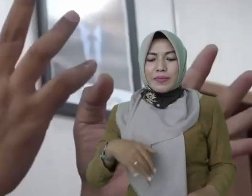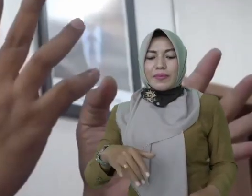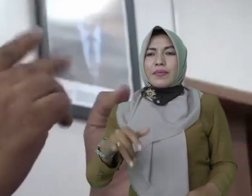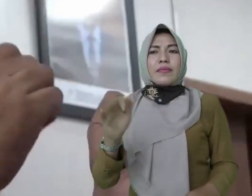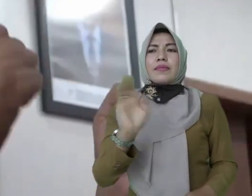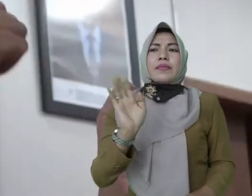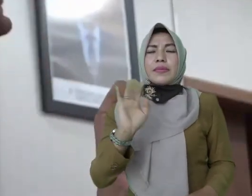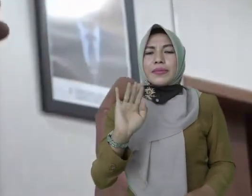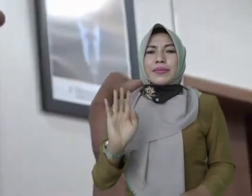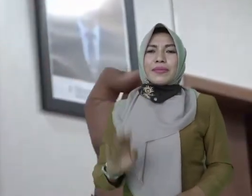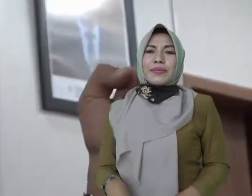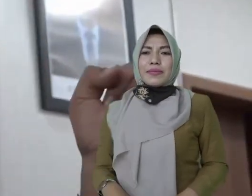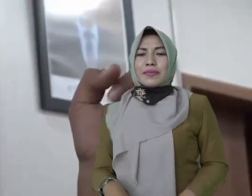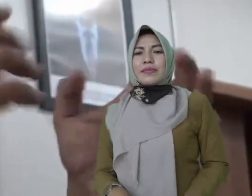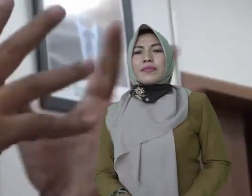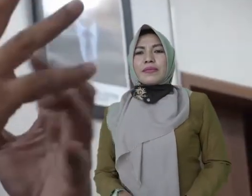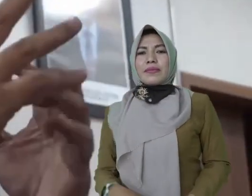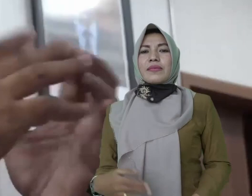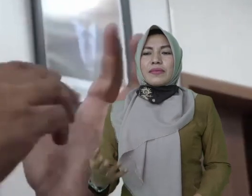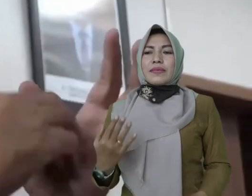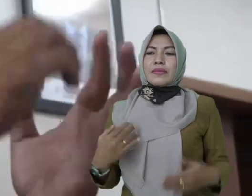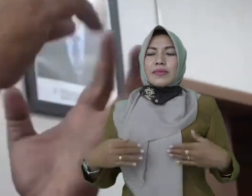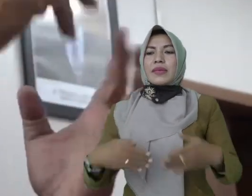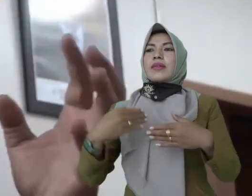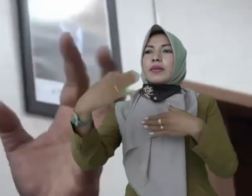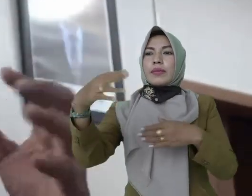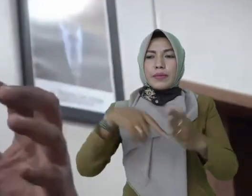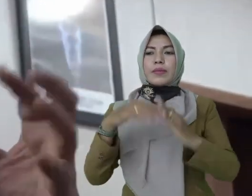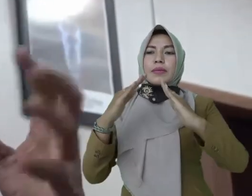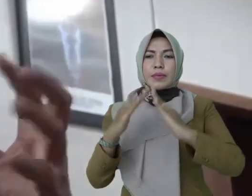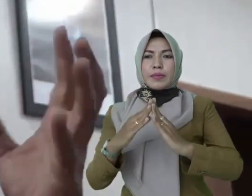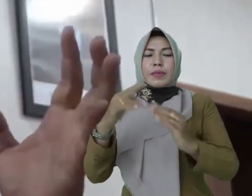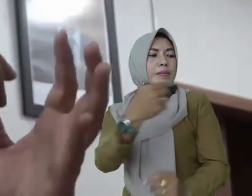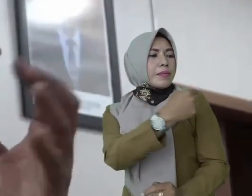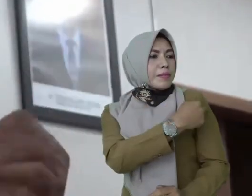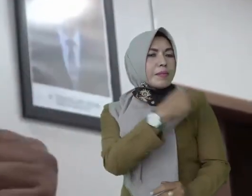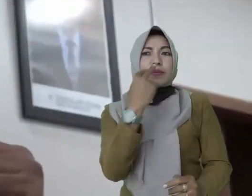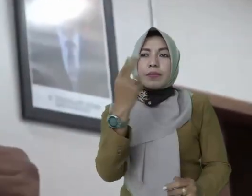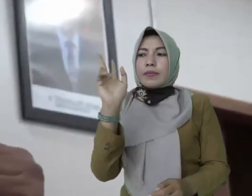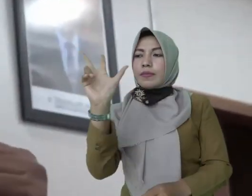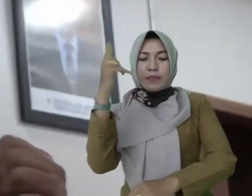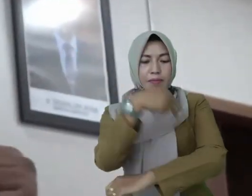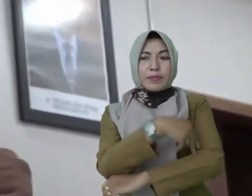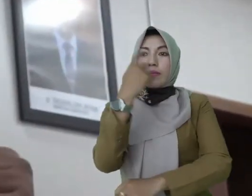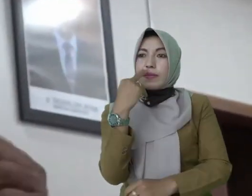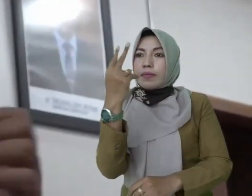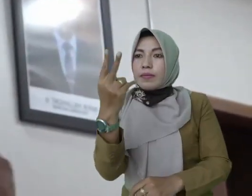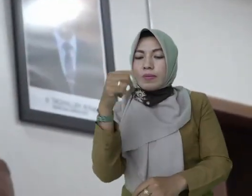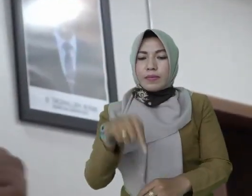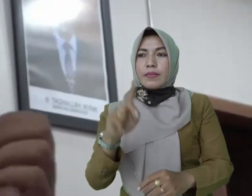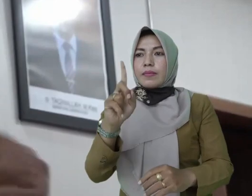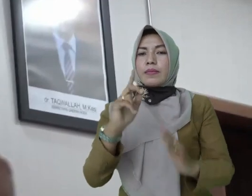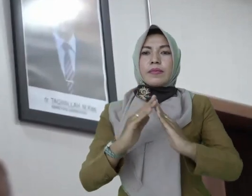diam-diam aja, udah akan pakai sirine yang bulan ini, dan nanti dijemput, oh, ini dibawa pulang aja. Nanti di rumah dokter puskesmas monitor setiap hari,